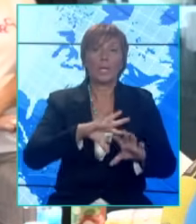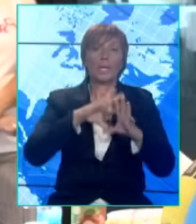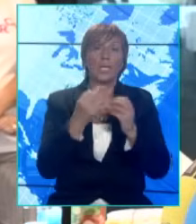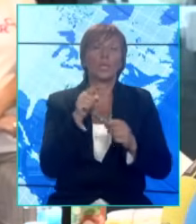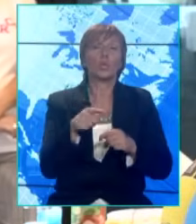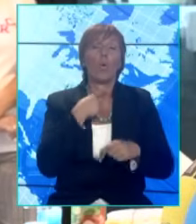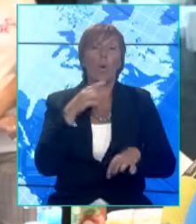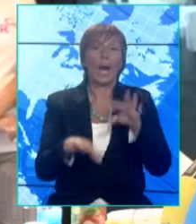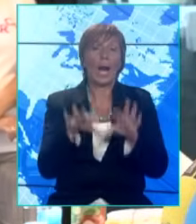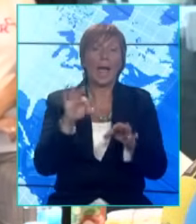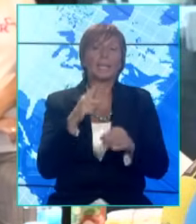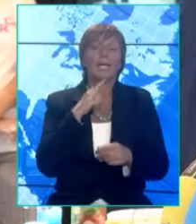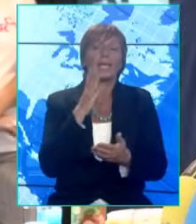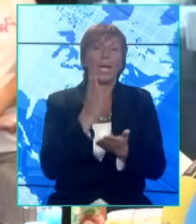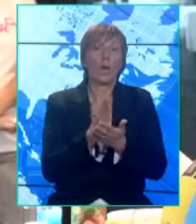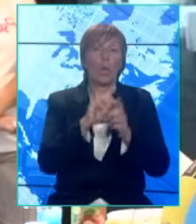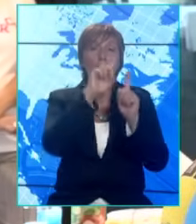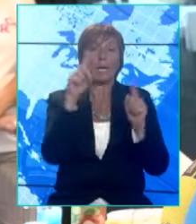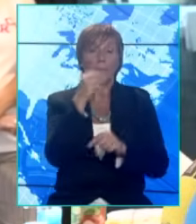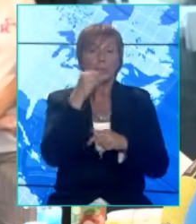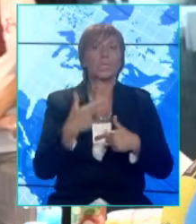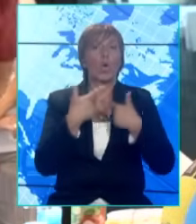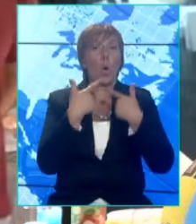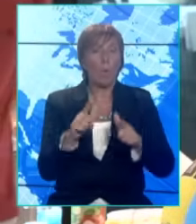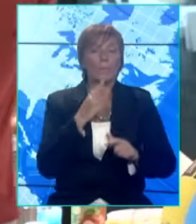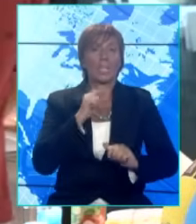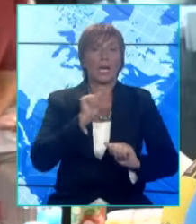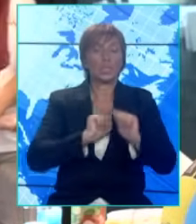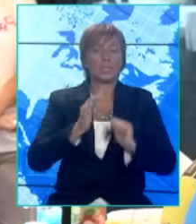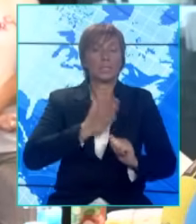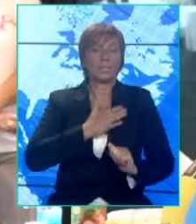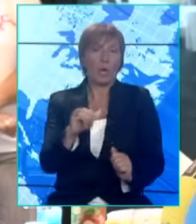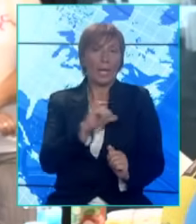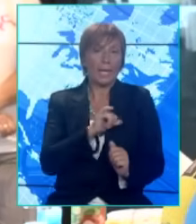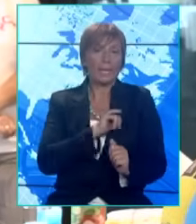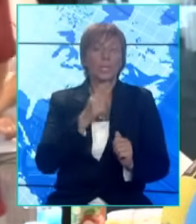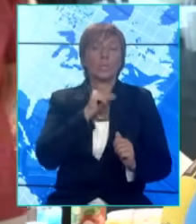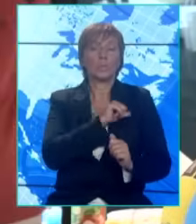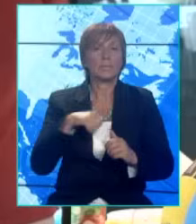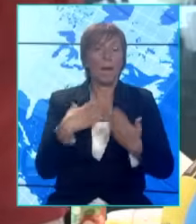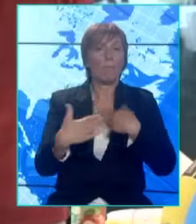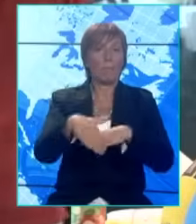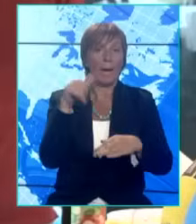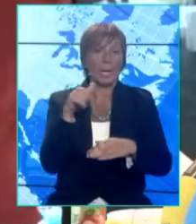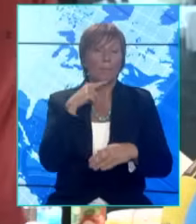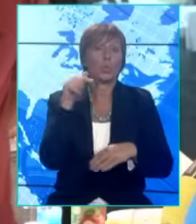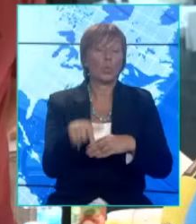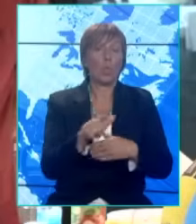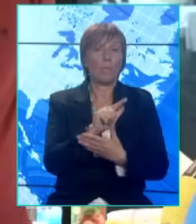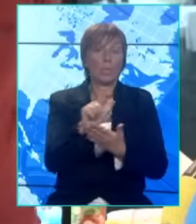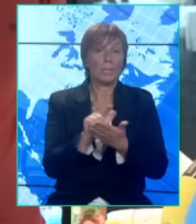ukine to glasanje koje Republika Srpska je omogućava da štiti svoje interese i u samom parlamentu. U parlamentu u ovom